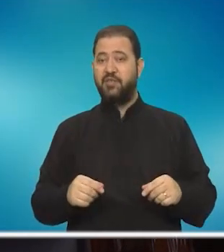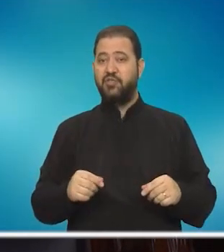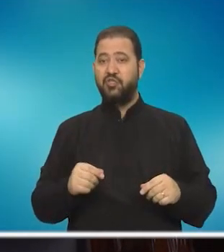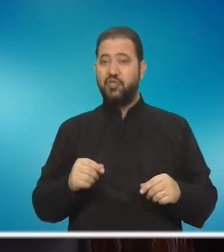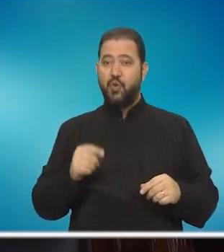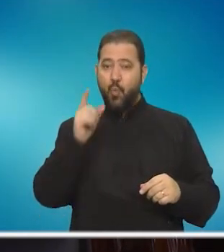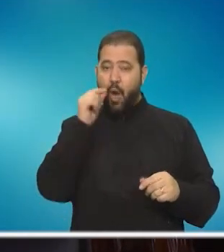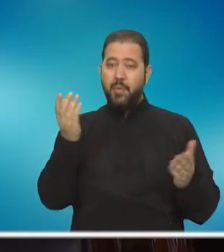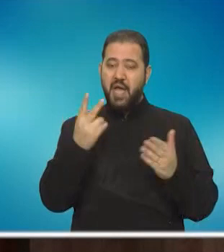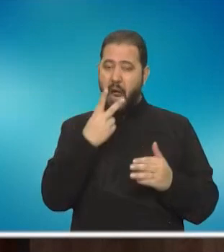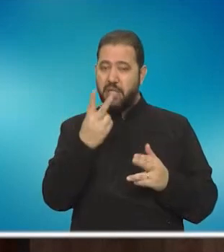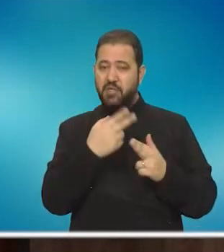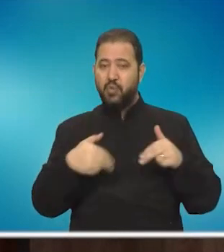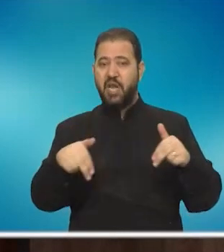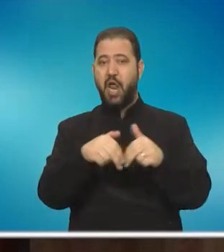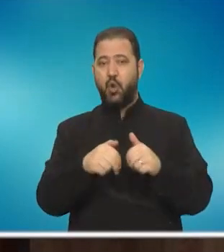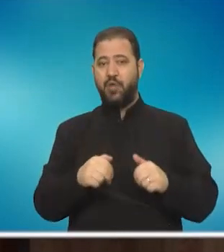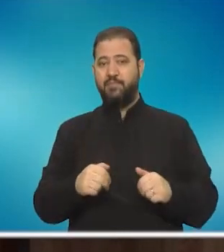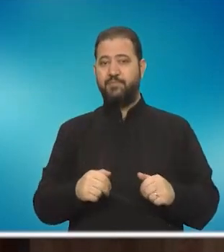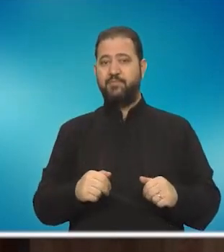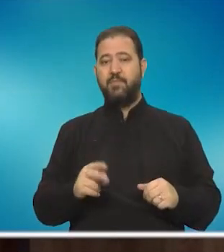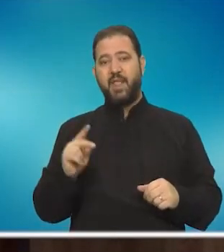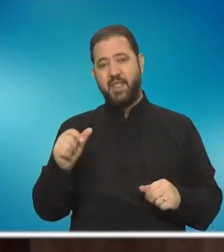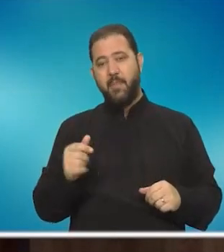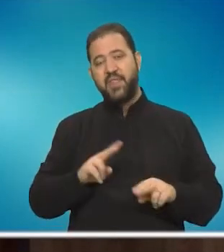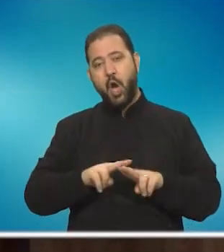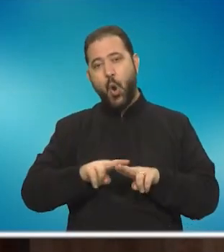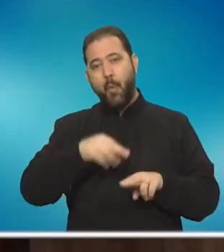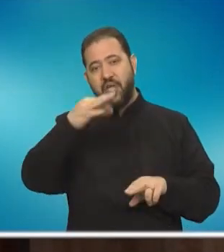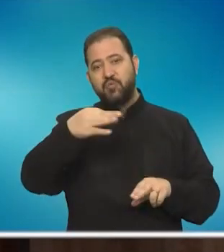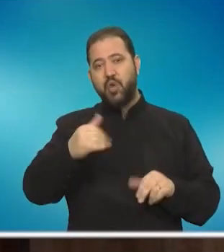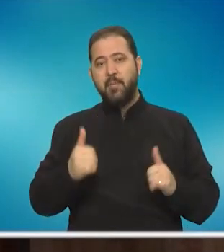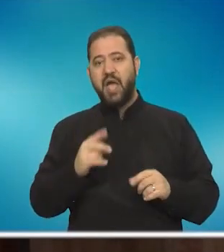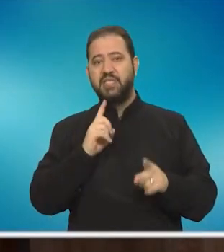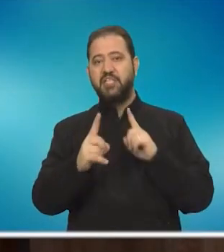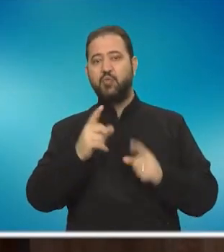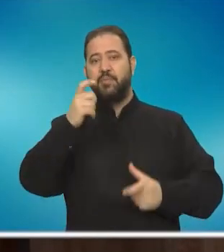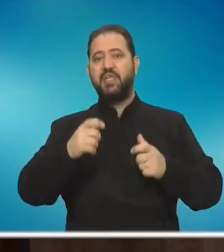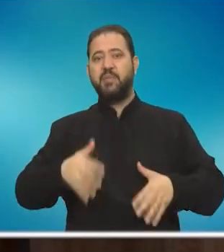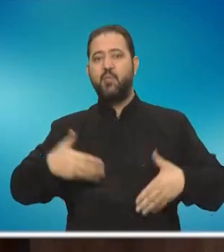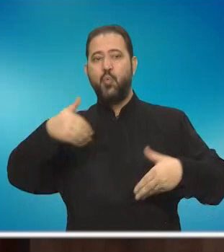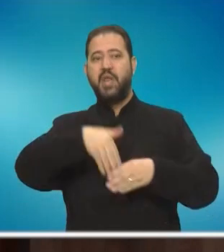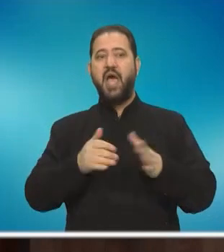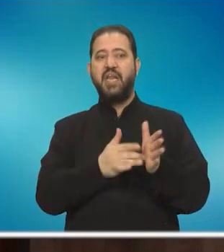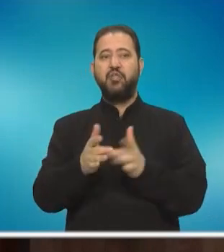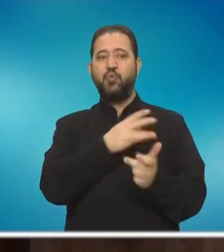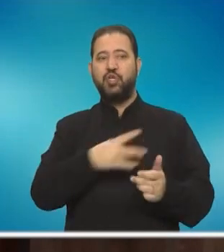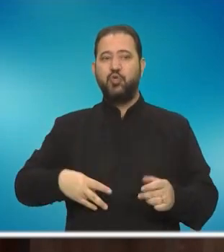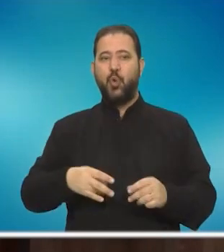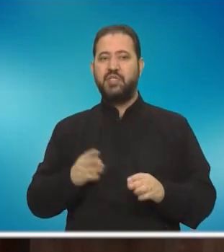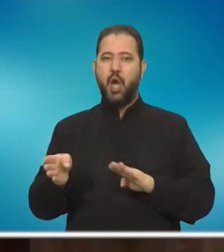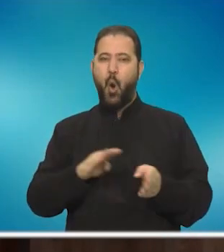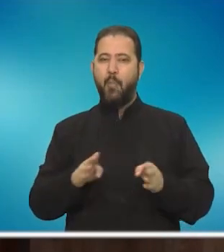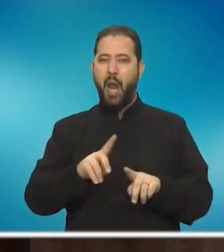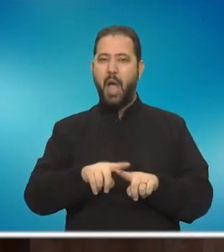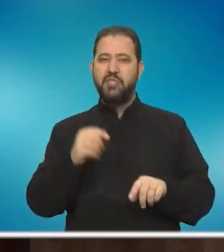noștri privitori. Așa cum spuneam, vorbim astăzi despre bucuria în Hristos în comparație cu falsa bucurie pe